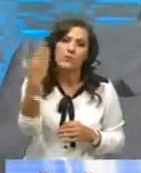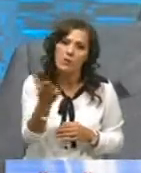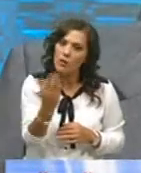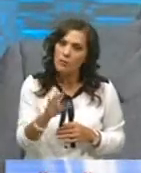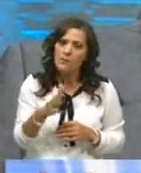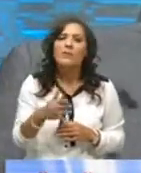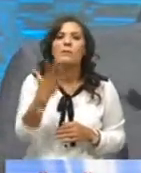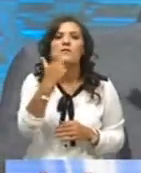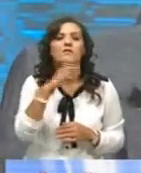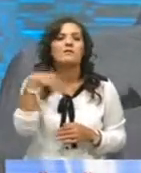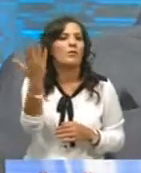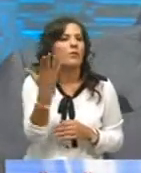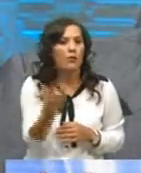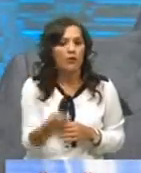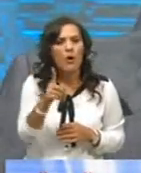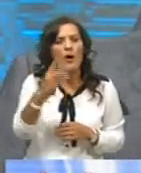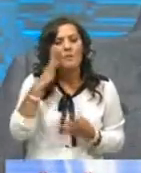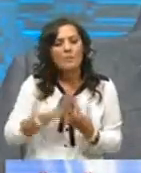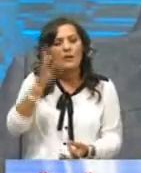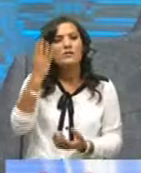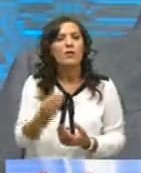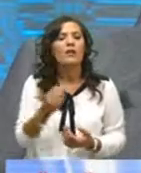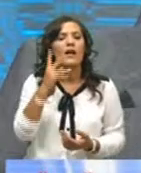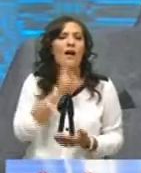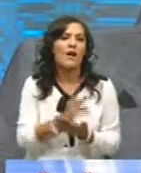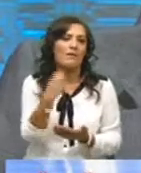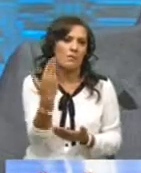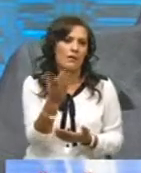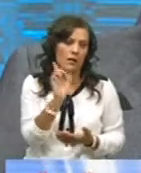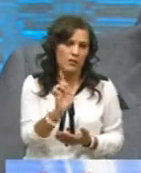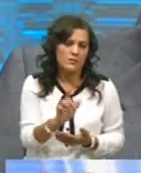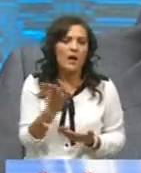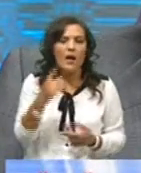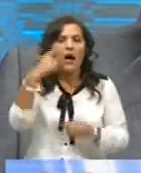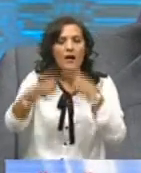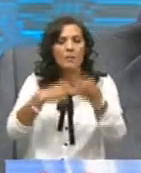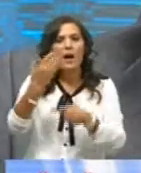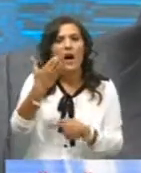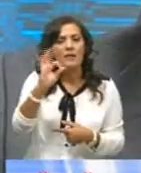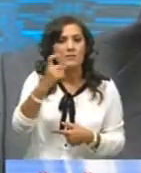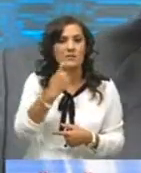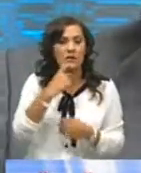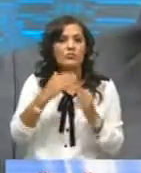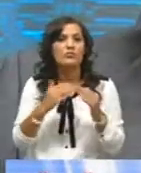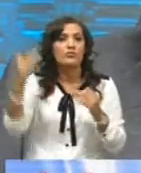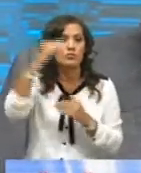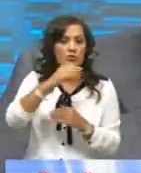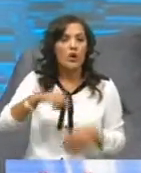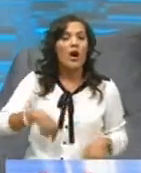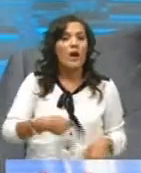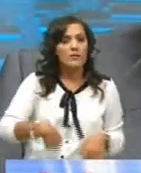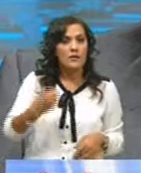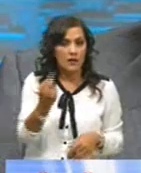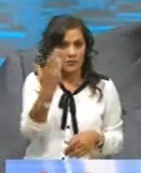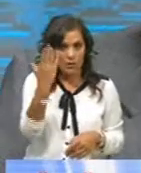olabilir Beş yıl sonra da olabilir o bireysel olarak karar vermek lazım Eğer akrabanız 60 yaş üzerinde kolon